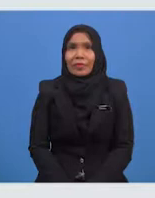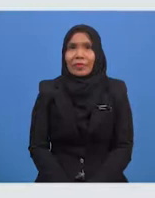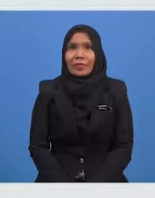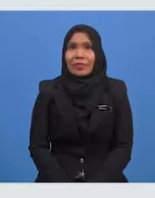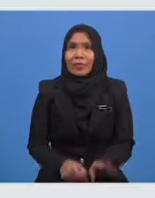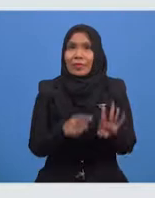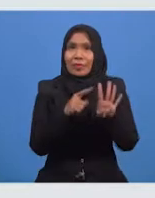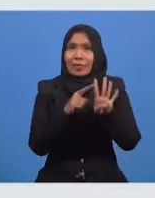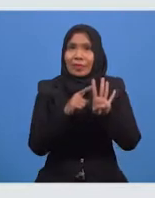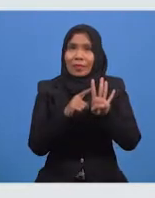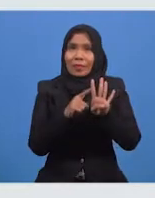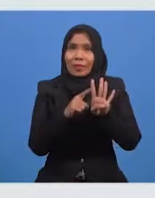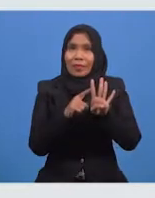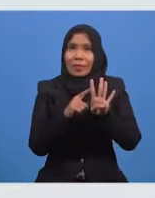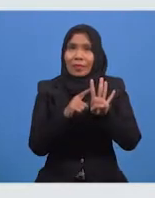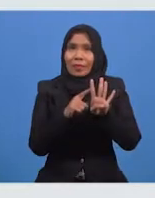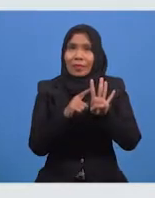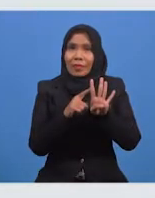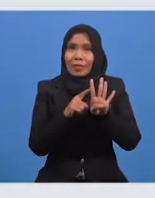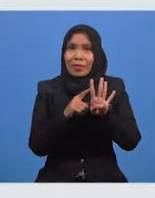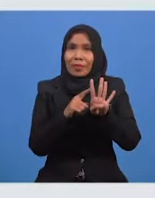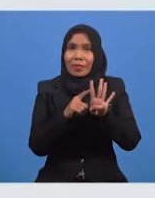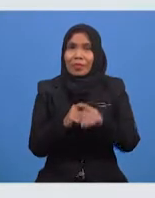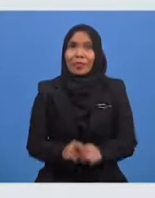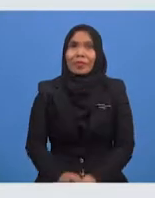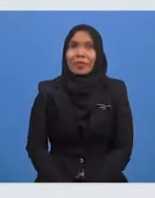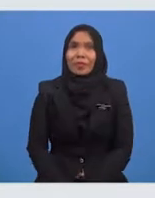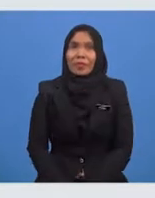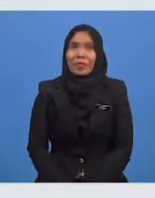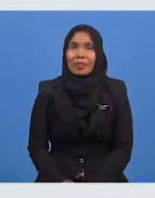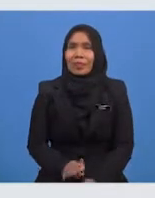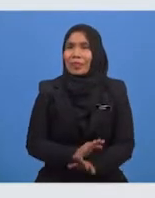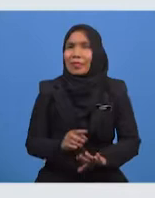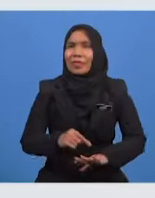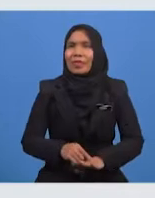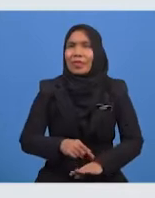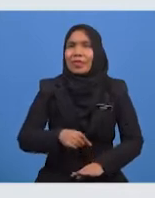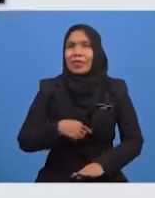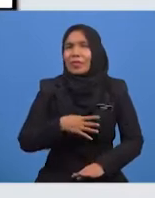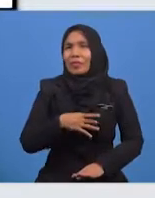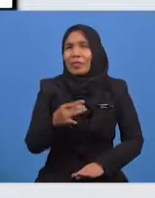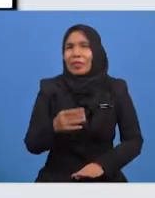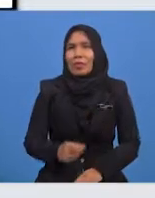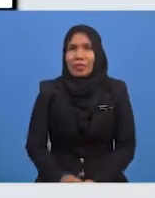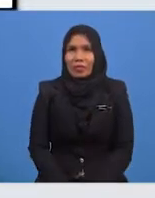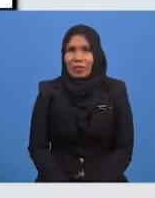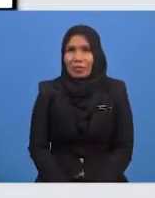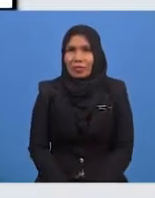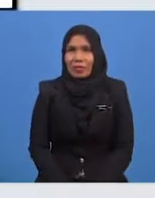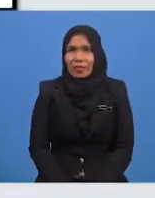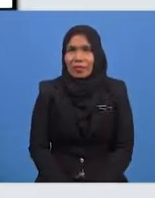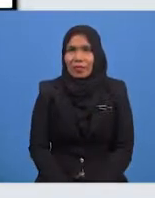pengurusan autokratik. Gaya pengurusan ini sangat tidak digemari oleh semua pekerja, tidak kira di mana mereka